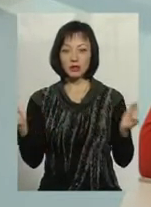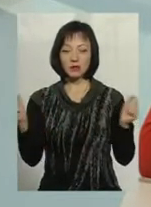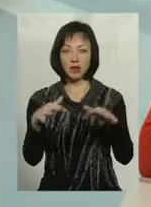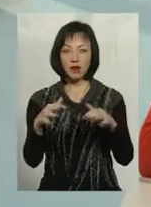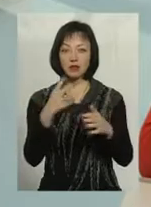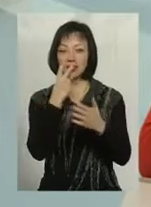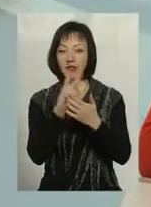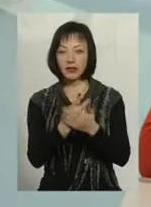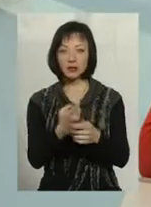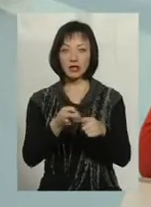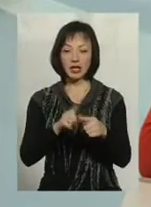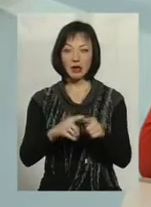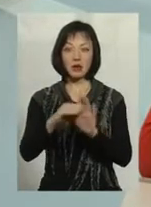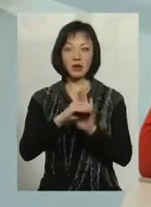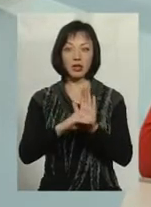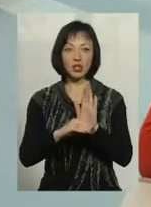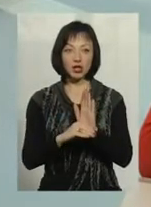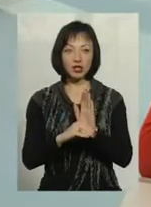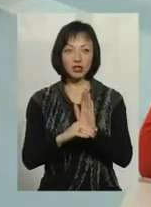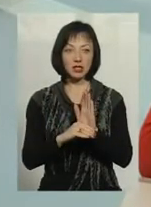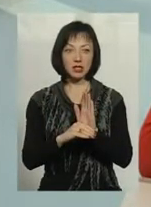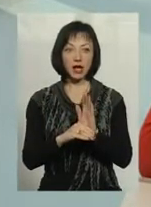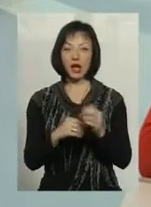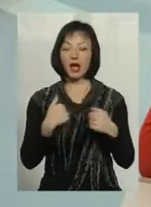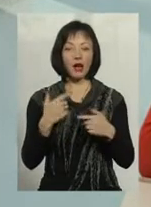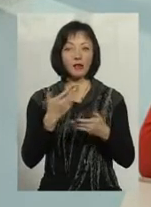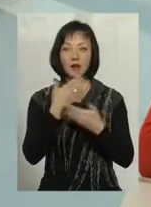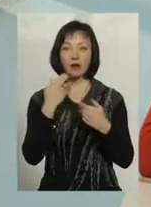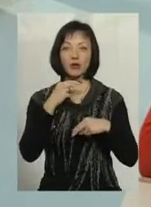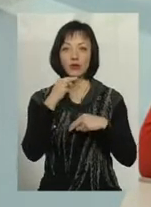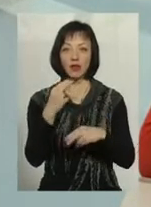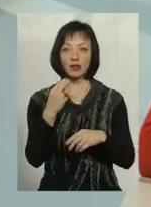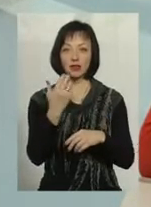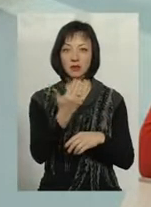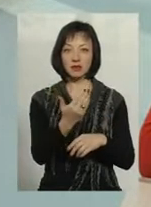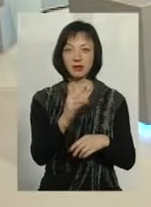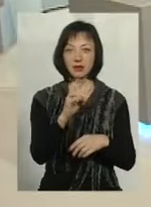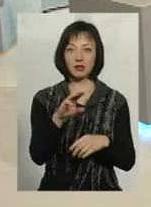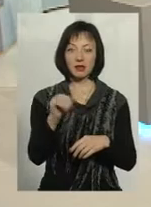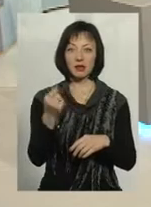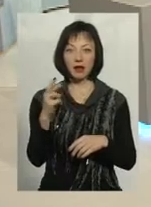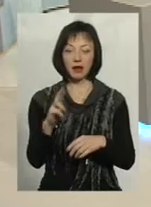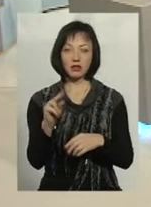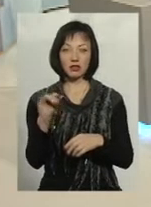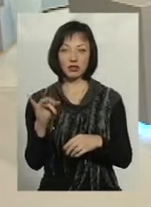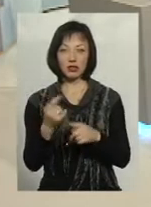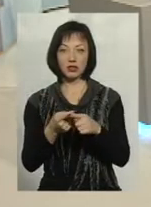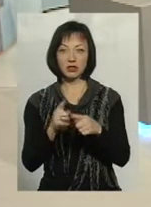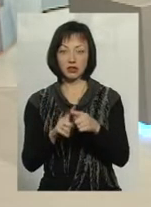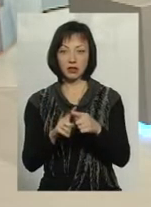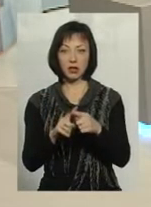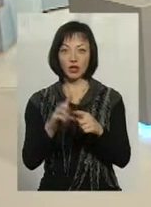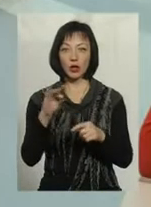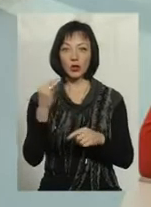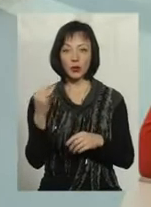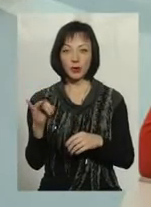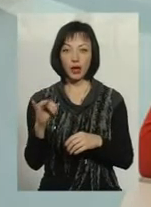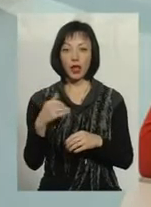будує будинок, побудував фундамент сьогодні, приходить за новим кредитом, йому надалі надають новий кредит. Коли він починає будувати вже сьогодні